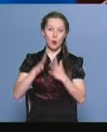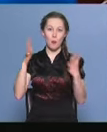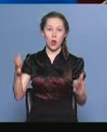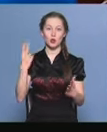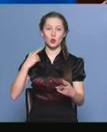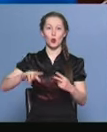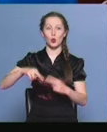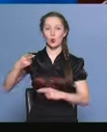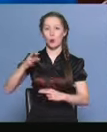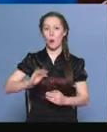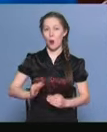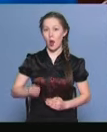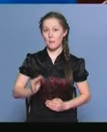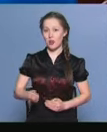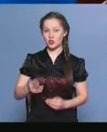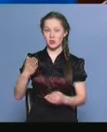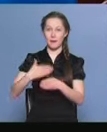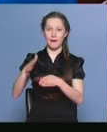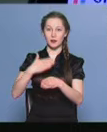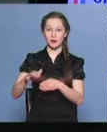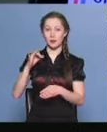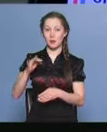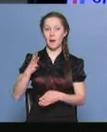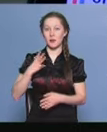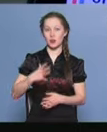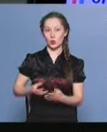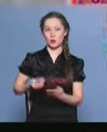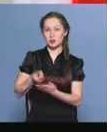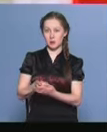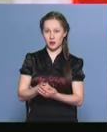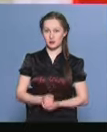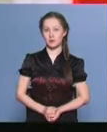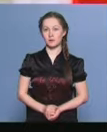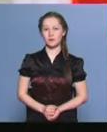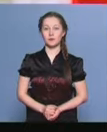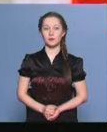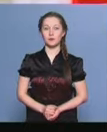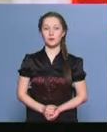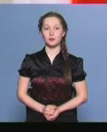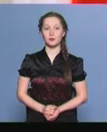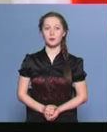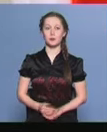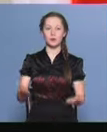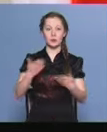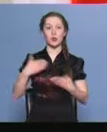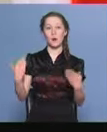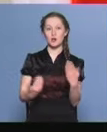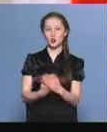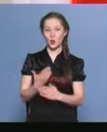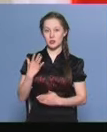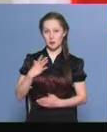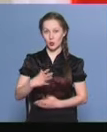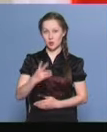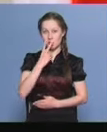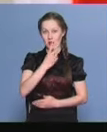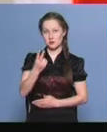коммерческим кредитам, работа по сокращению собственных расходов ведется слабо. Нам еще раз придется посмотреть